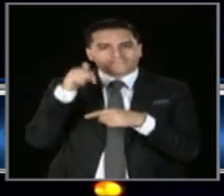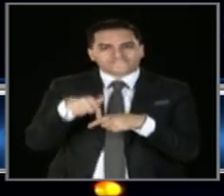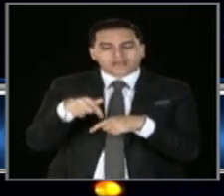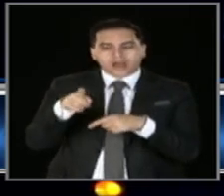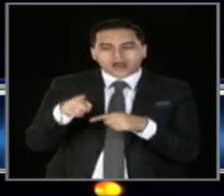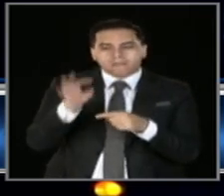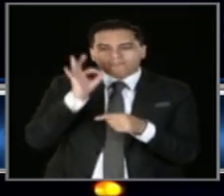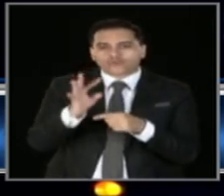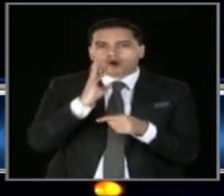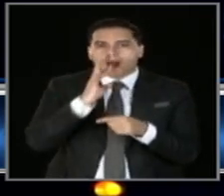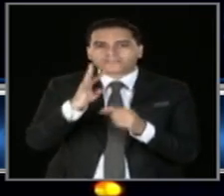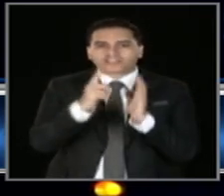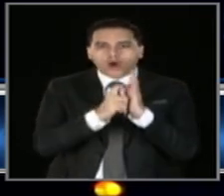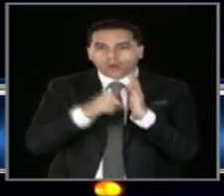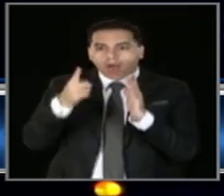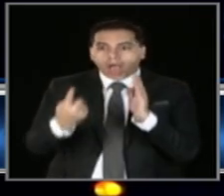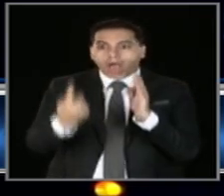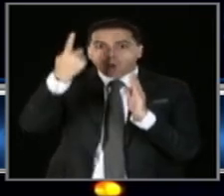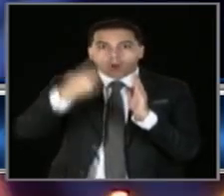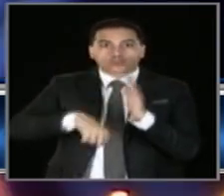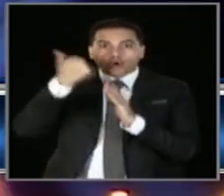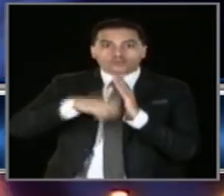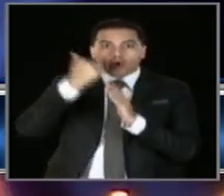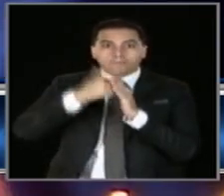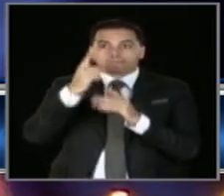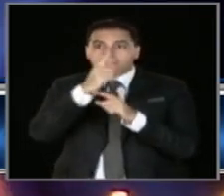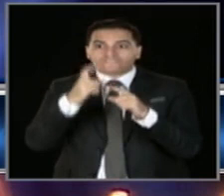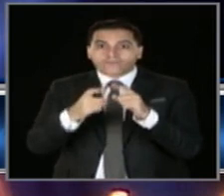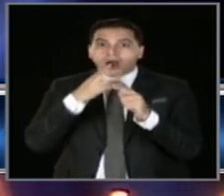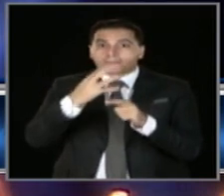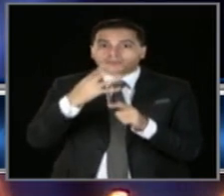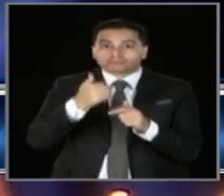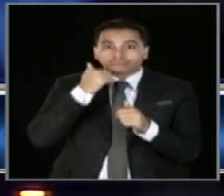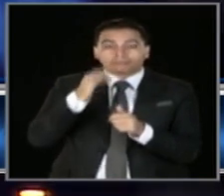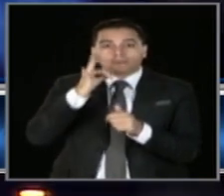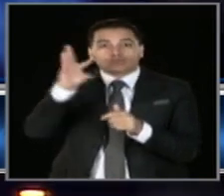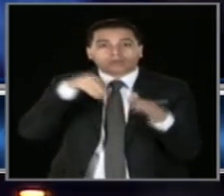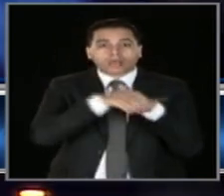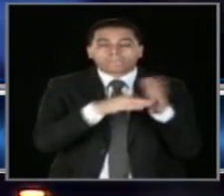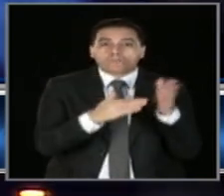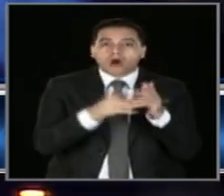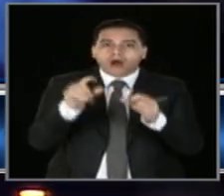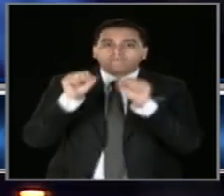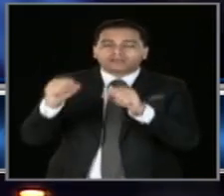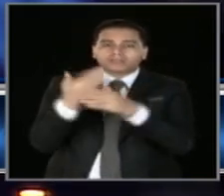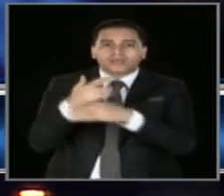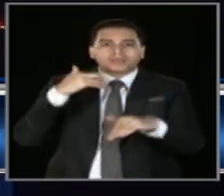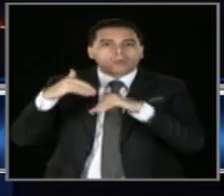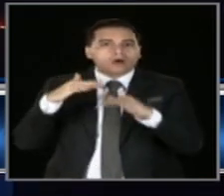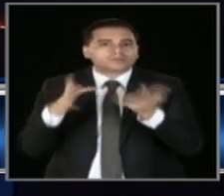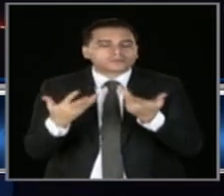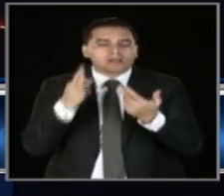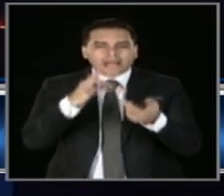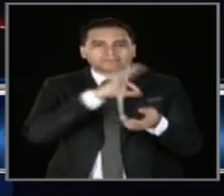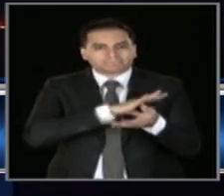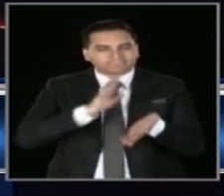من أولادنا من القادرين باختلاف مش كبيرة، فكل ما زودنا أكتر كل ما كان ده إضافة